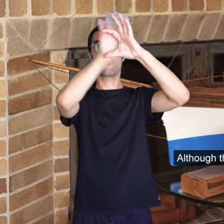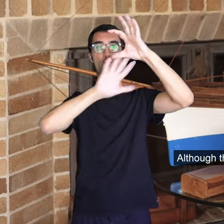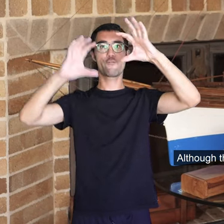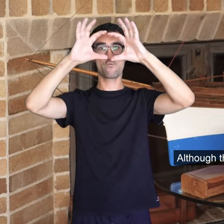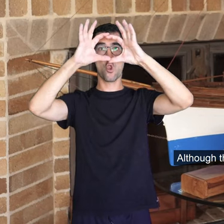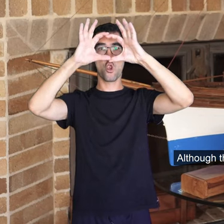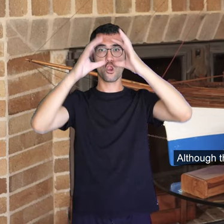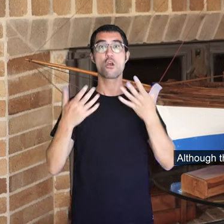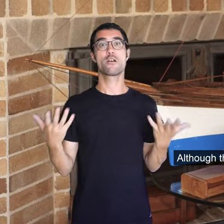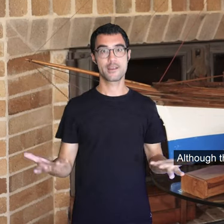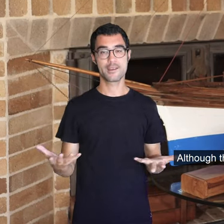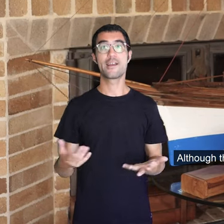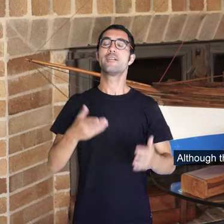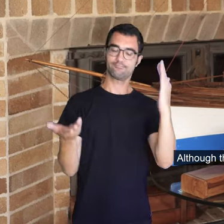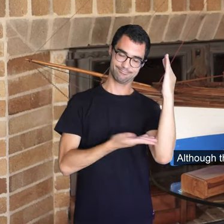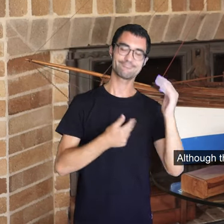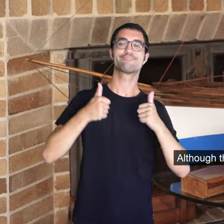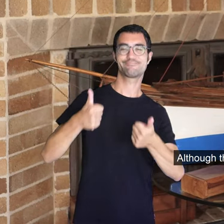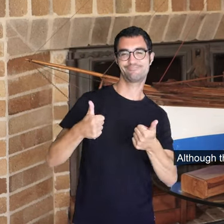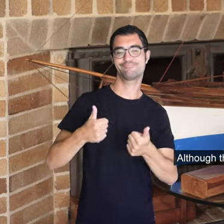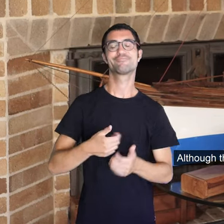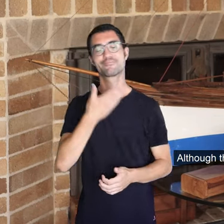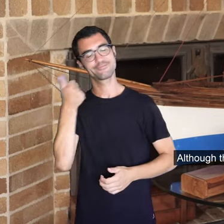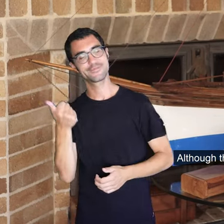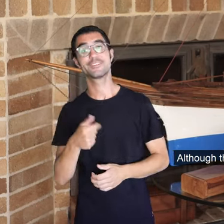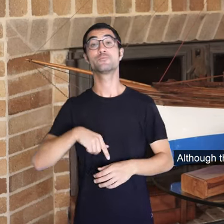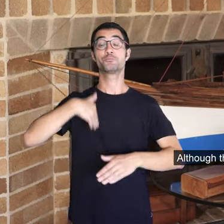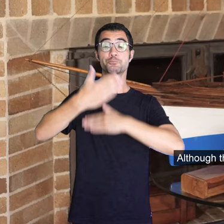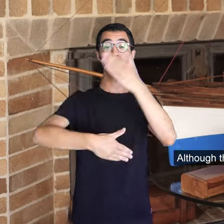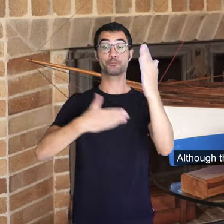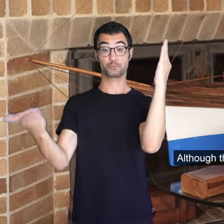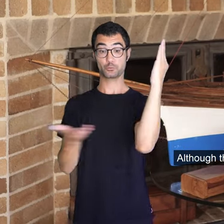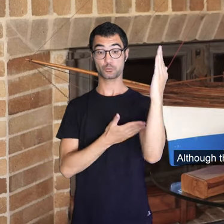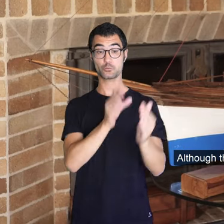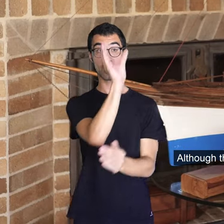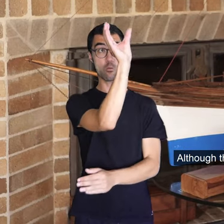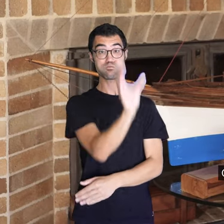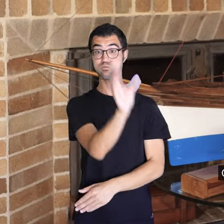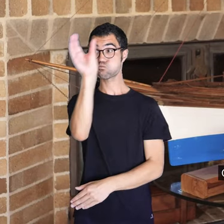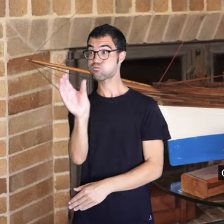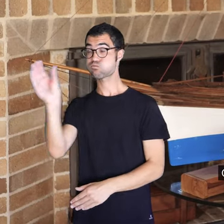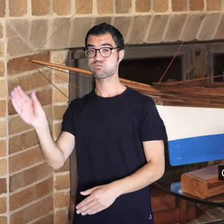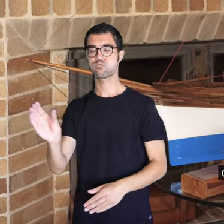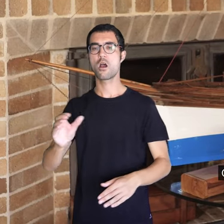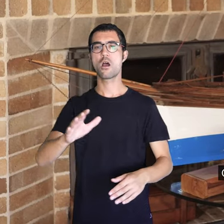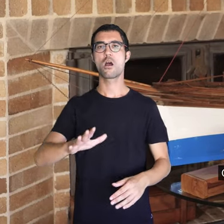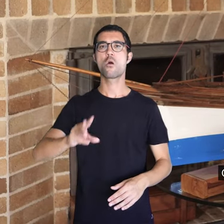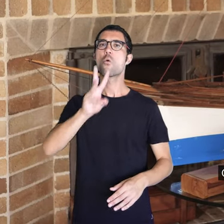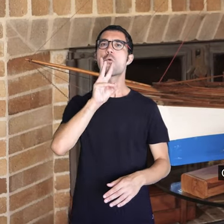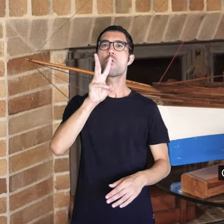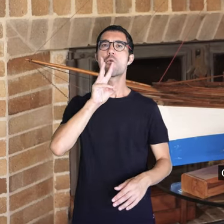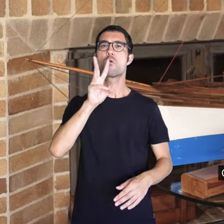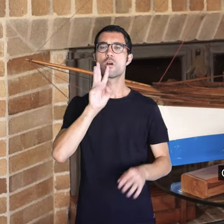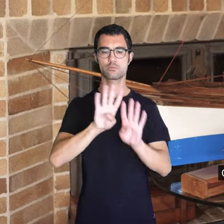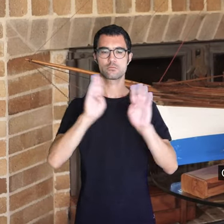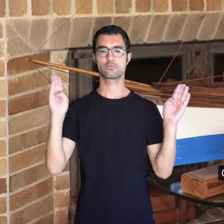I aquesta madera, una vegada tallada, la posaven, normalment ja en els gruixos fets, la posaven a la mull, ja sigui dins